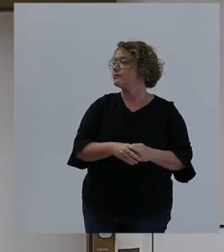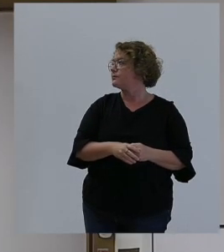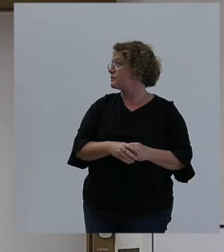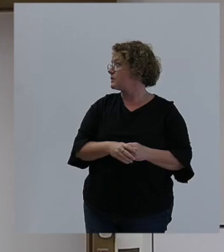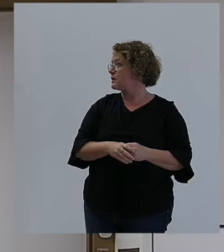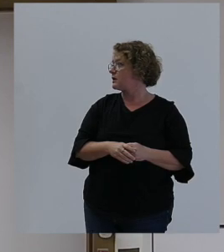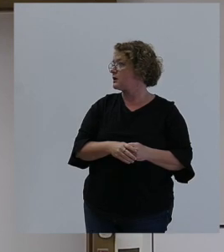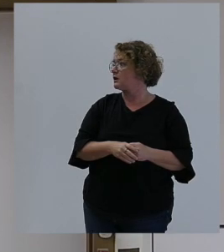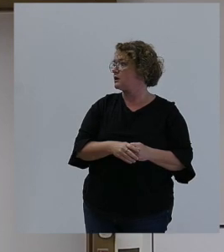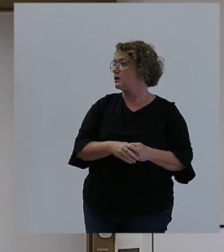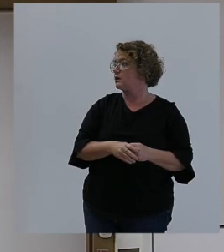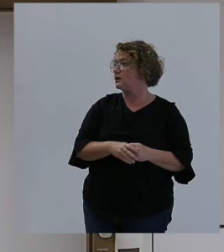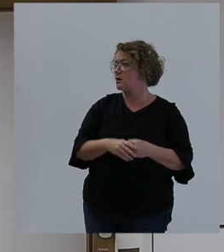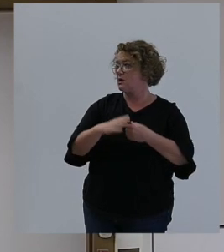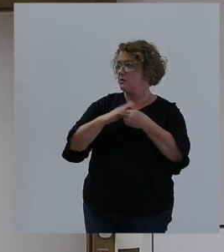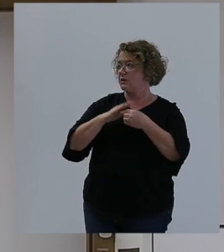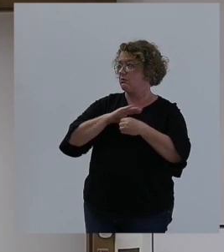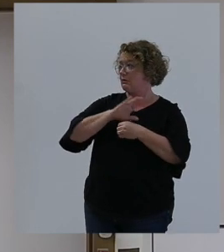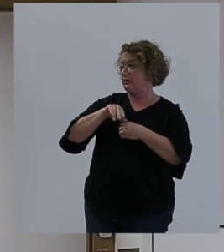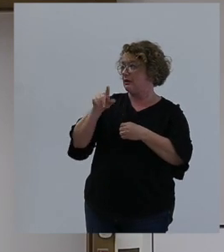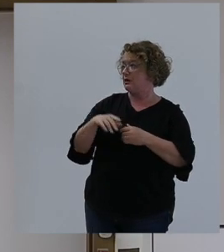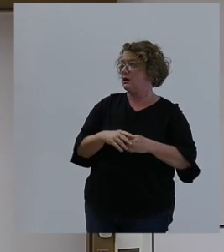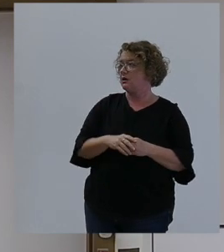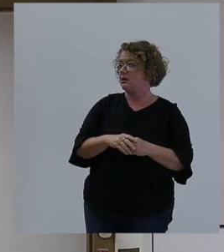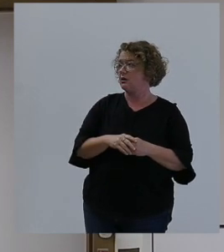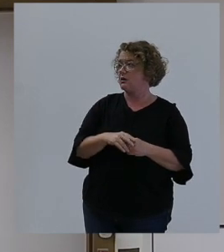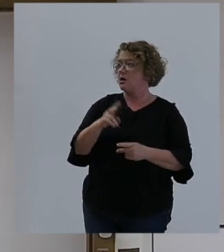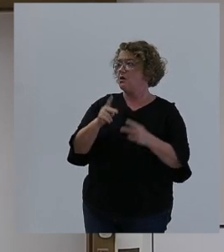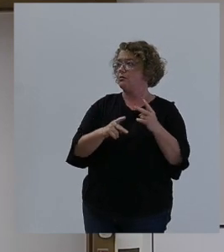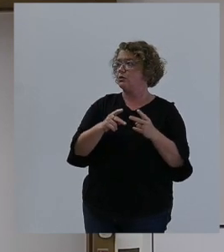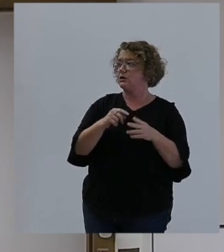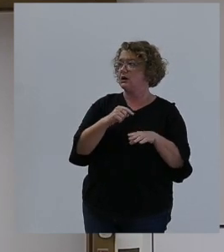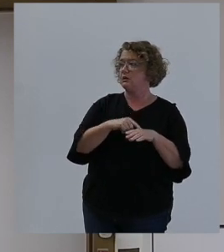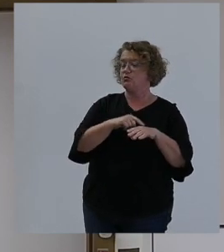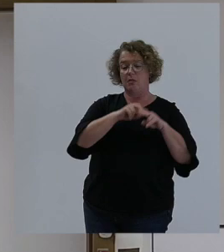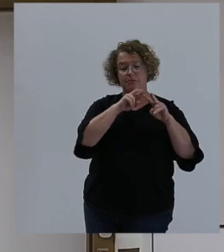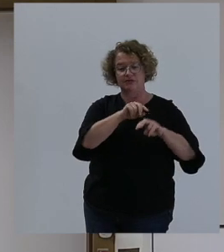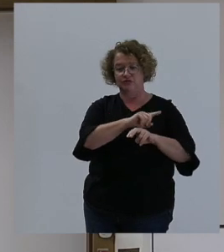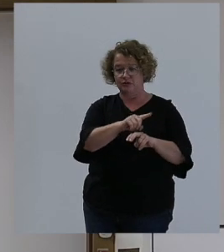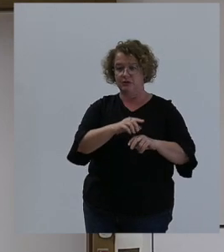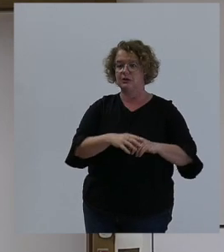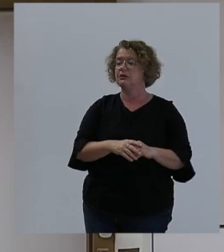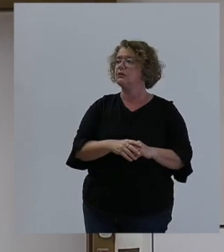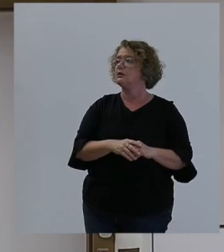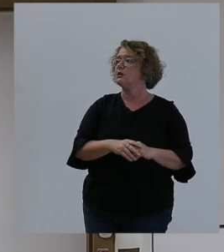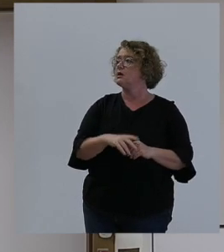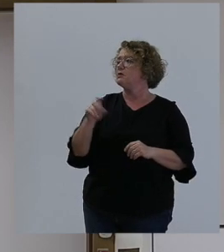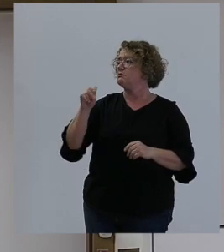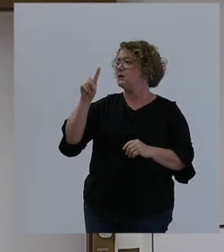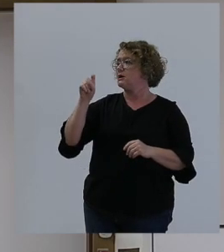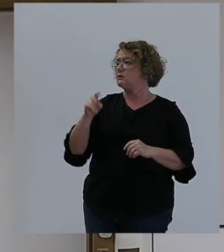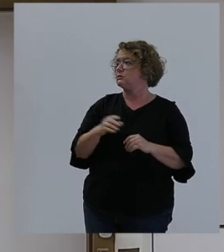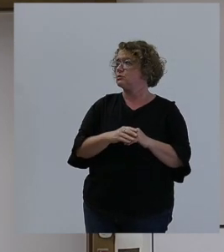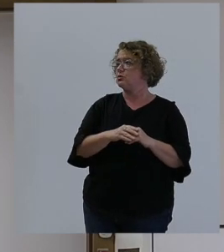Une toute dernière micro. Mais... Oui, alors peut-être que j'ai pas pris le temps de chercher assez, mais où sont disponibles